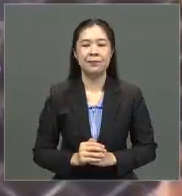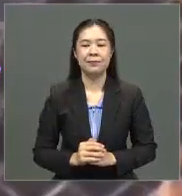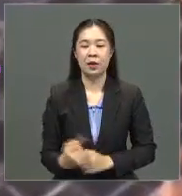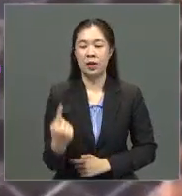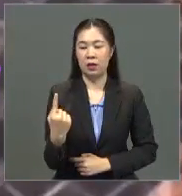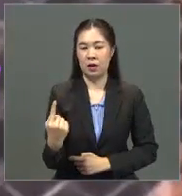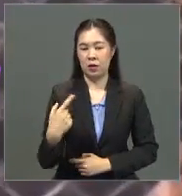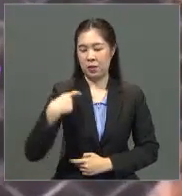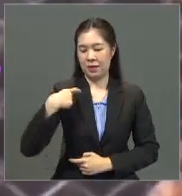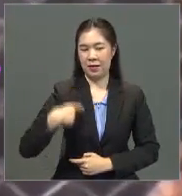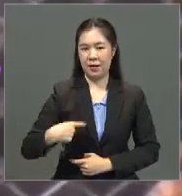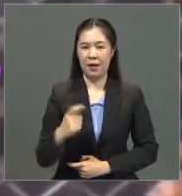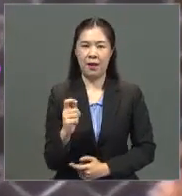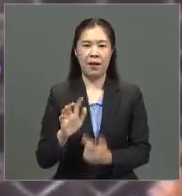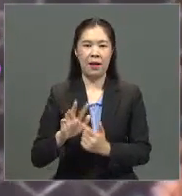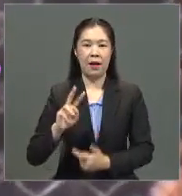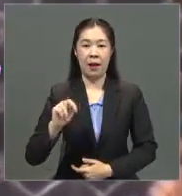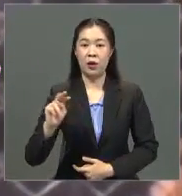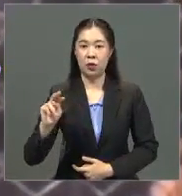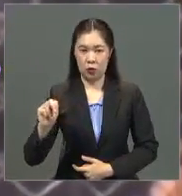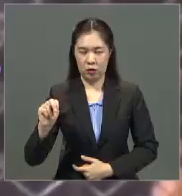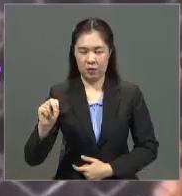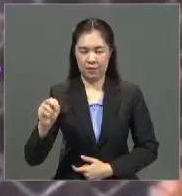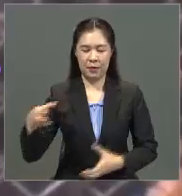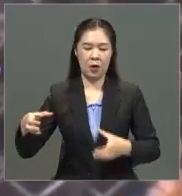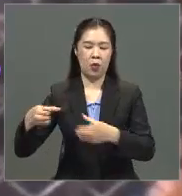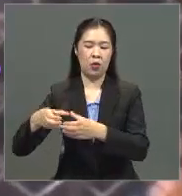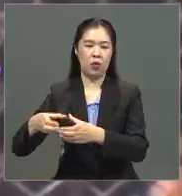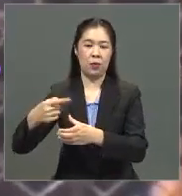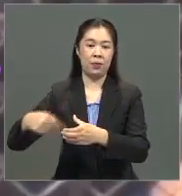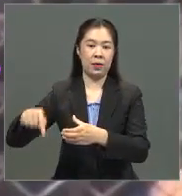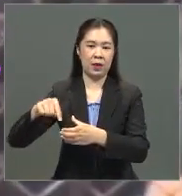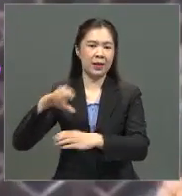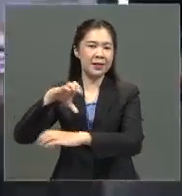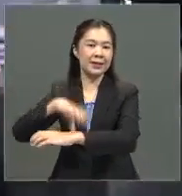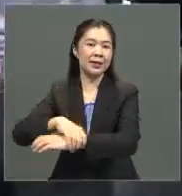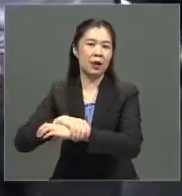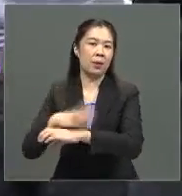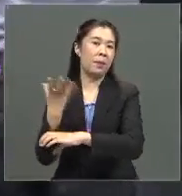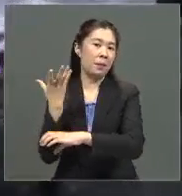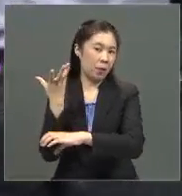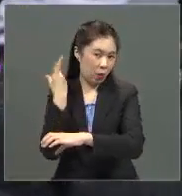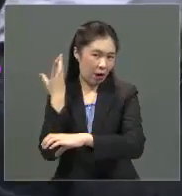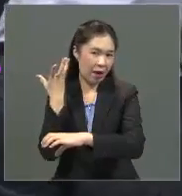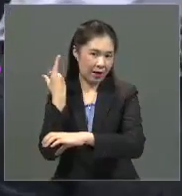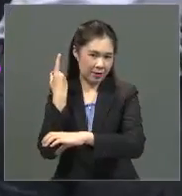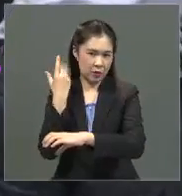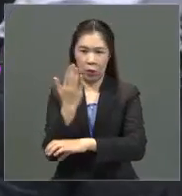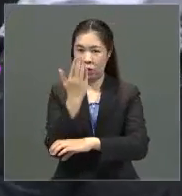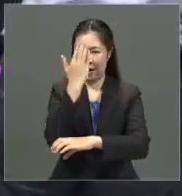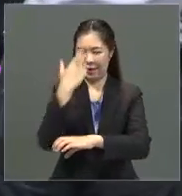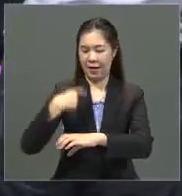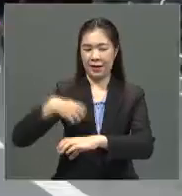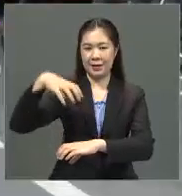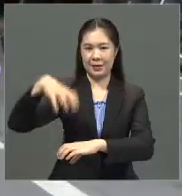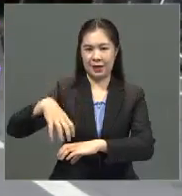ที่คนนึงก็คือทนายอานนท์นะครับนายอานนท์นำภาแกนนำกลุ่มประชาชนปลดแอกคนนี้ก็ถูกจับกุมเมื่อวานนี้ที่หน้าศาลอาญานะฮะซึ่งทาง